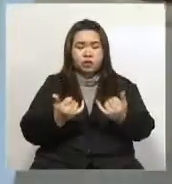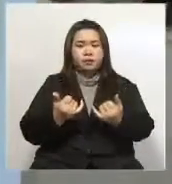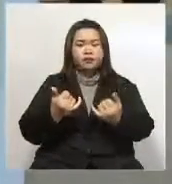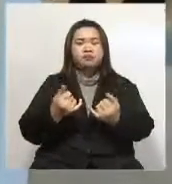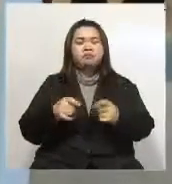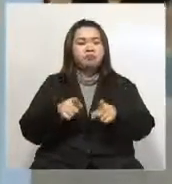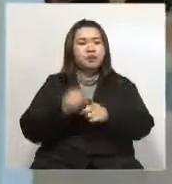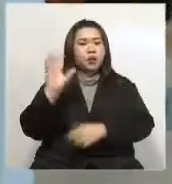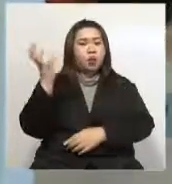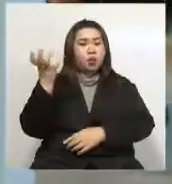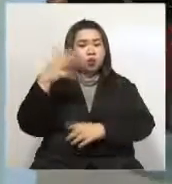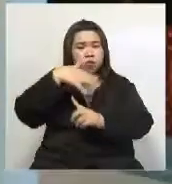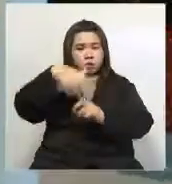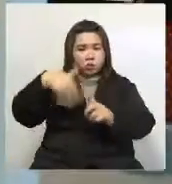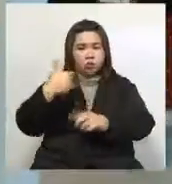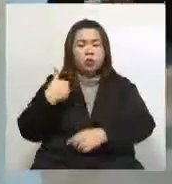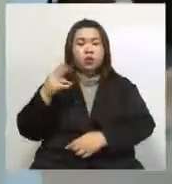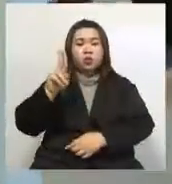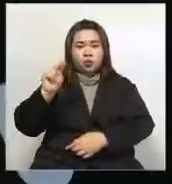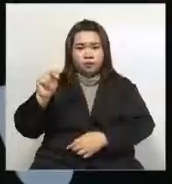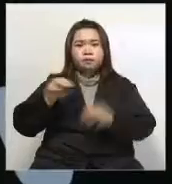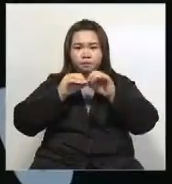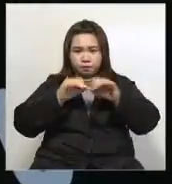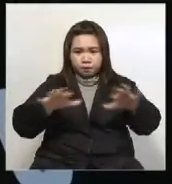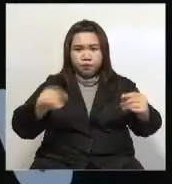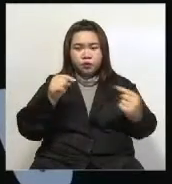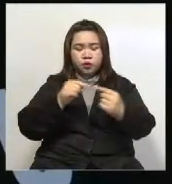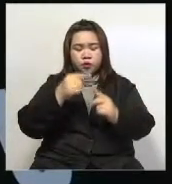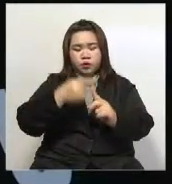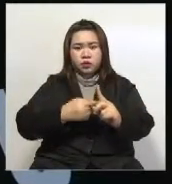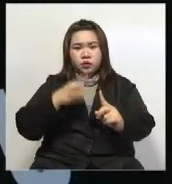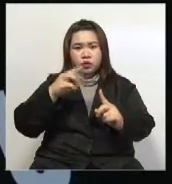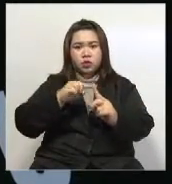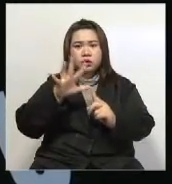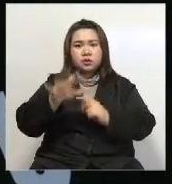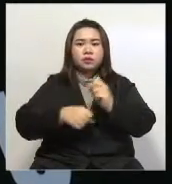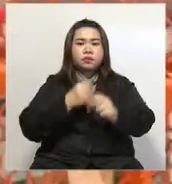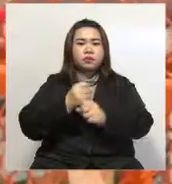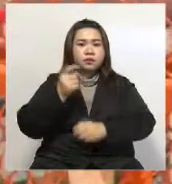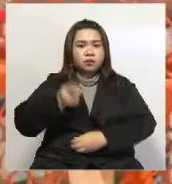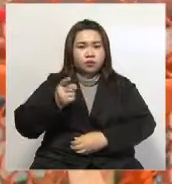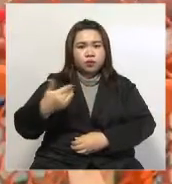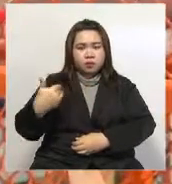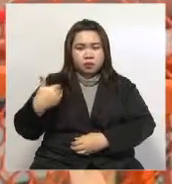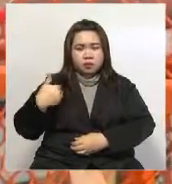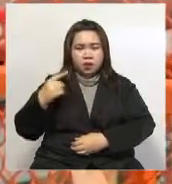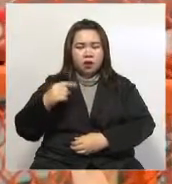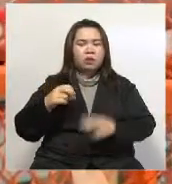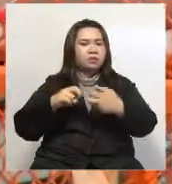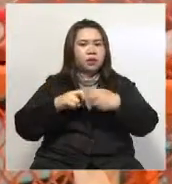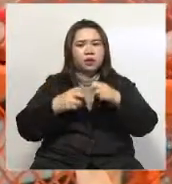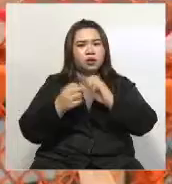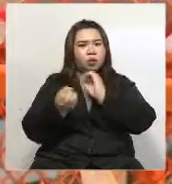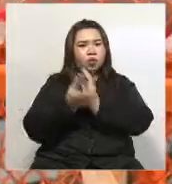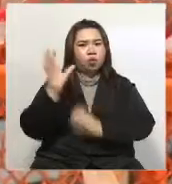ที่ได้รับการประกาศจากองค์การสหประชาชาติซึ่งตรงกับวันที่5มิถุนายนของทุกปีสืบเนื่องจากโลกที่กำลังเกิด